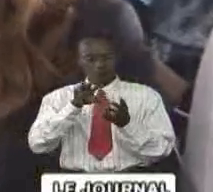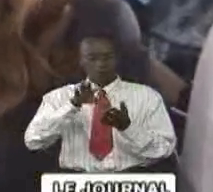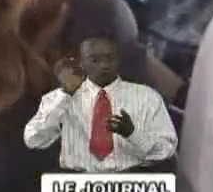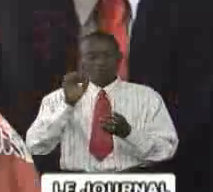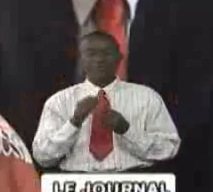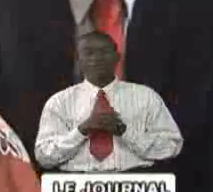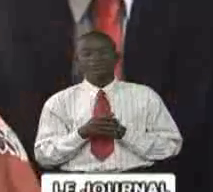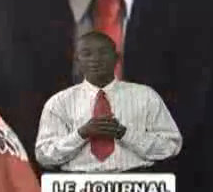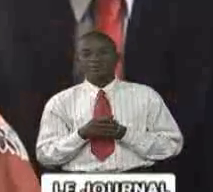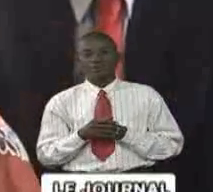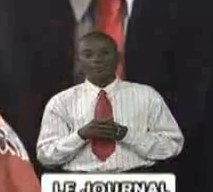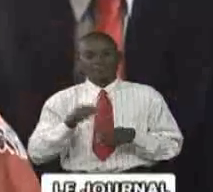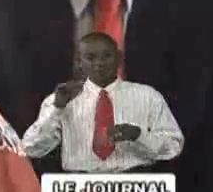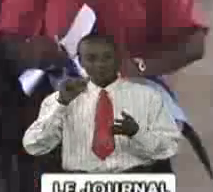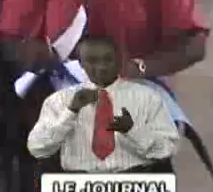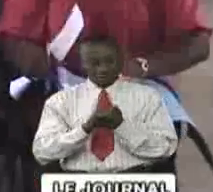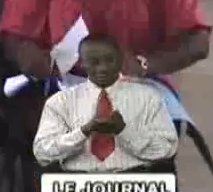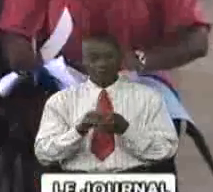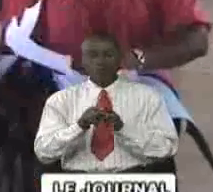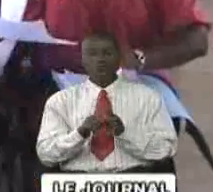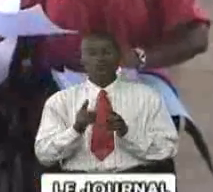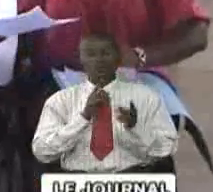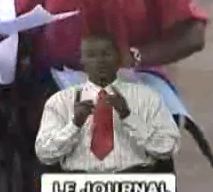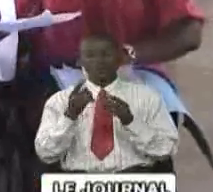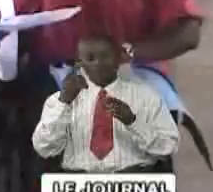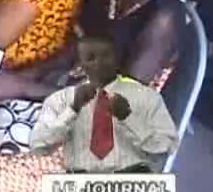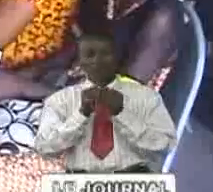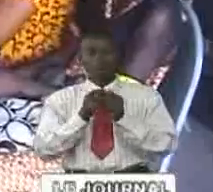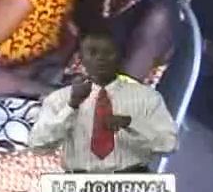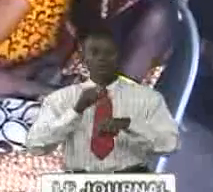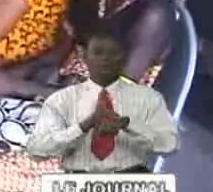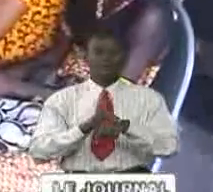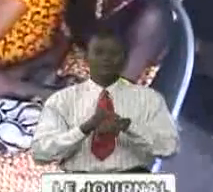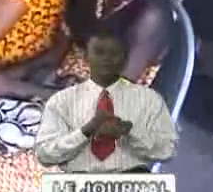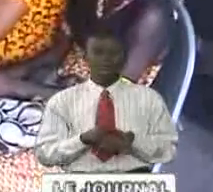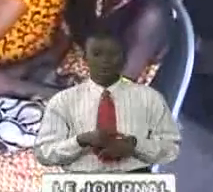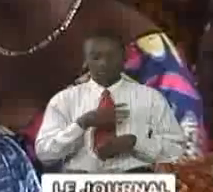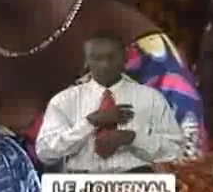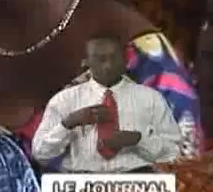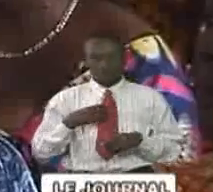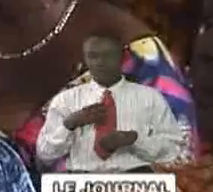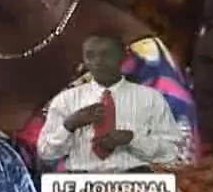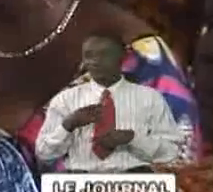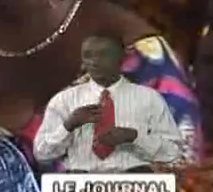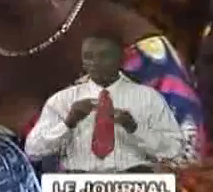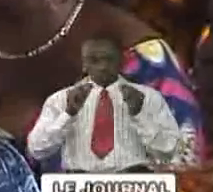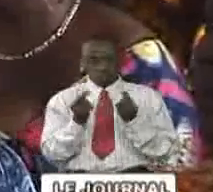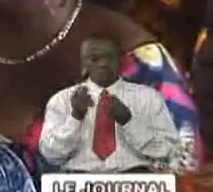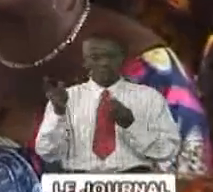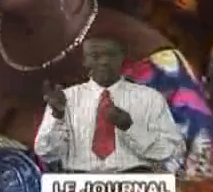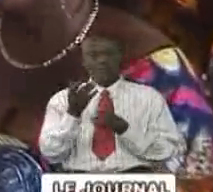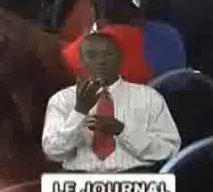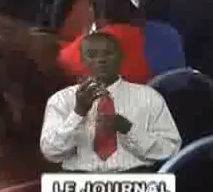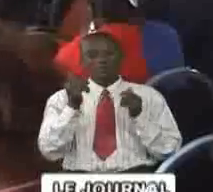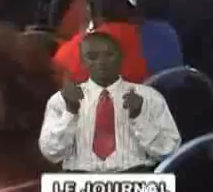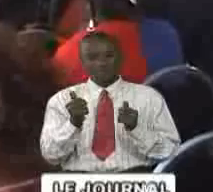temps dévié un impératif et surtout sa propre identification. Ce qui, en clair, a dit la présidente Eliane Moukeni, oblige l'ouverture de